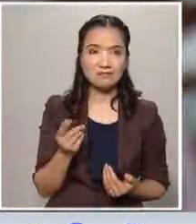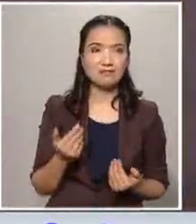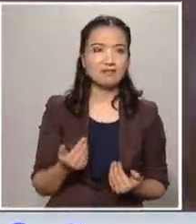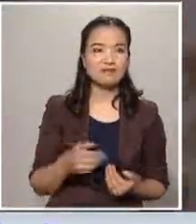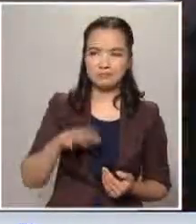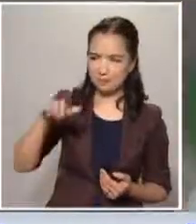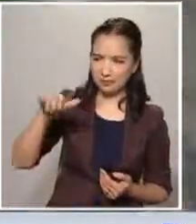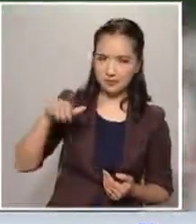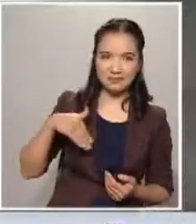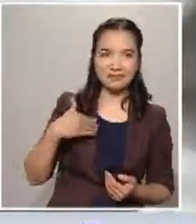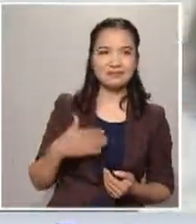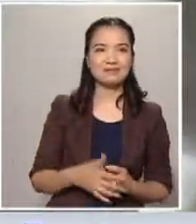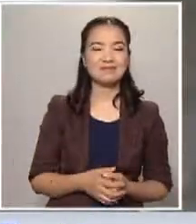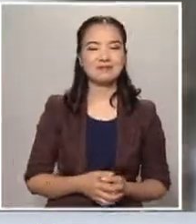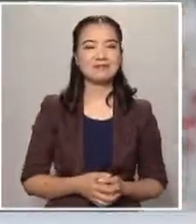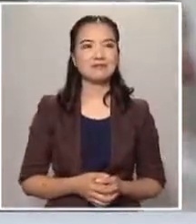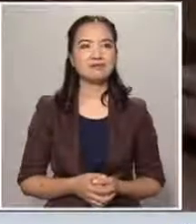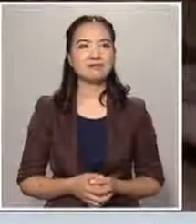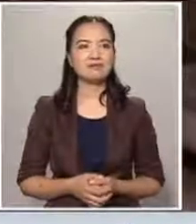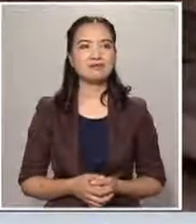าโอ้คนเก่ง